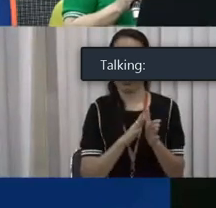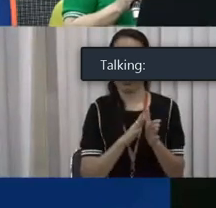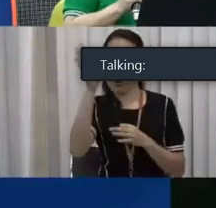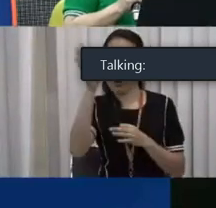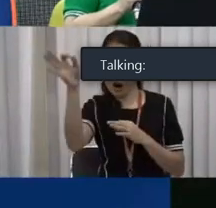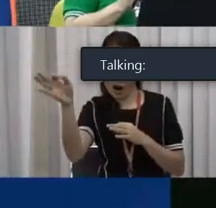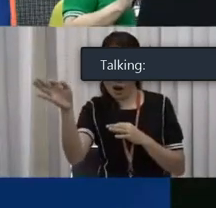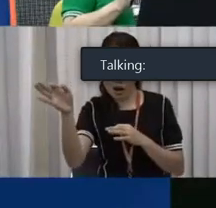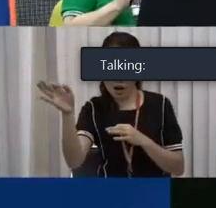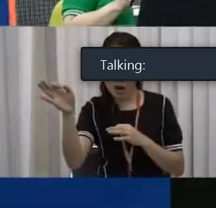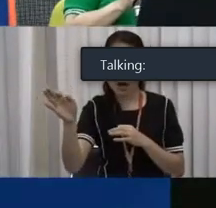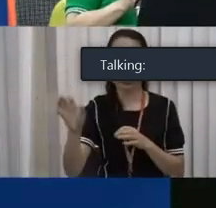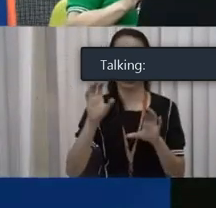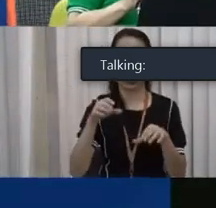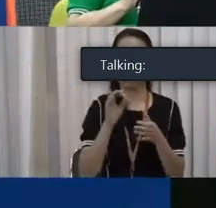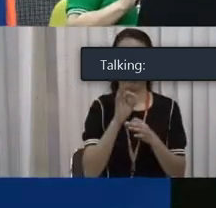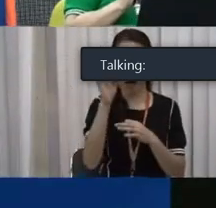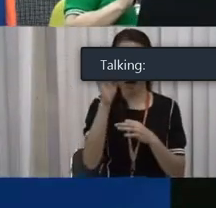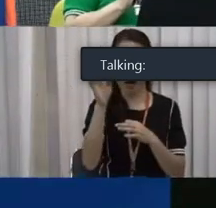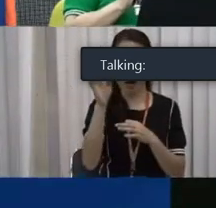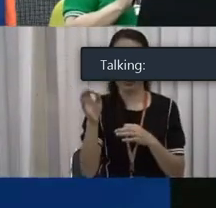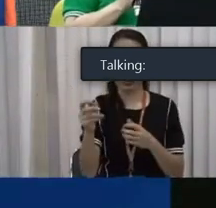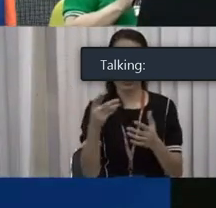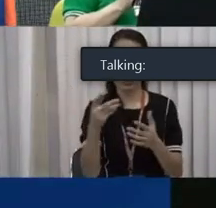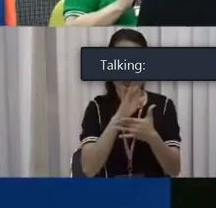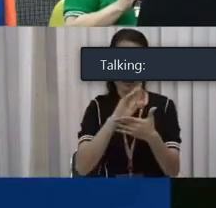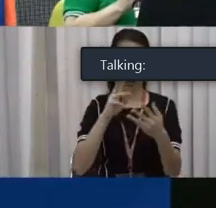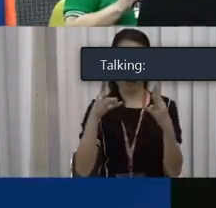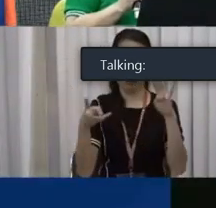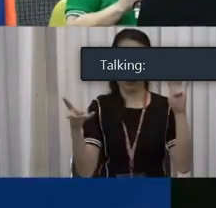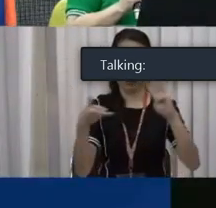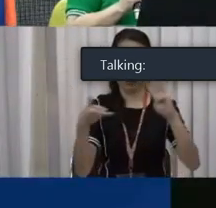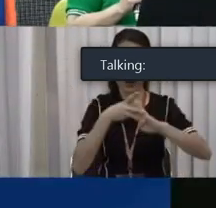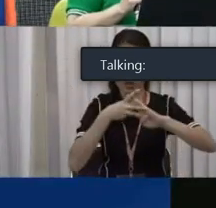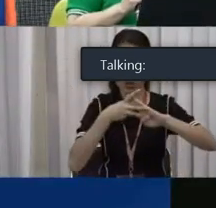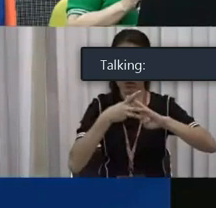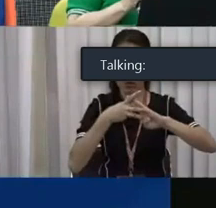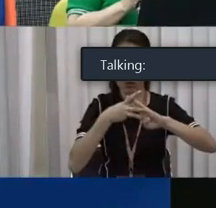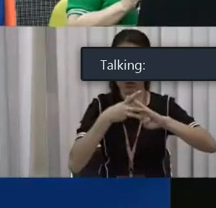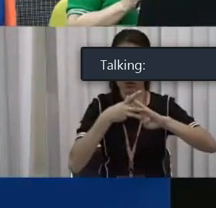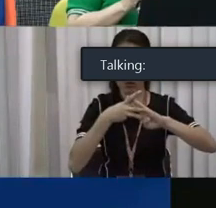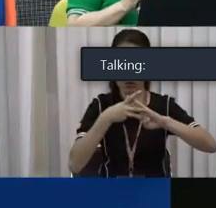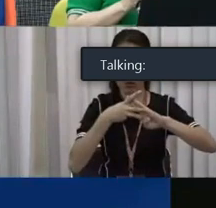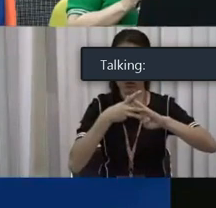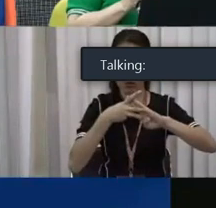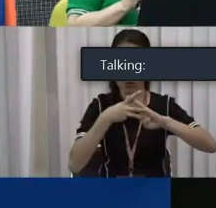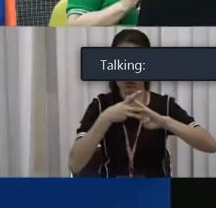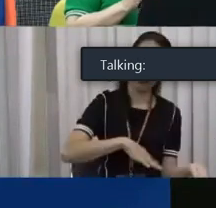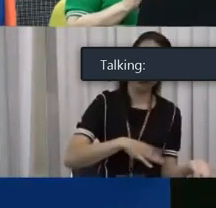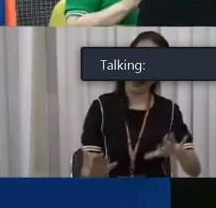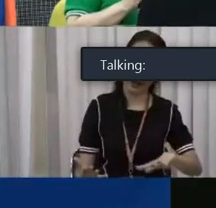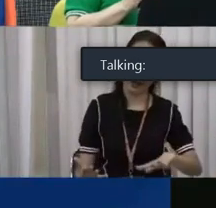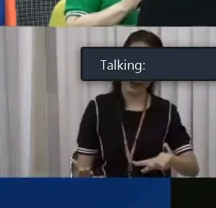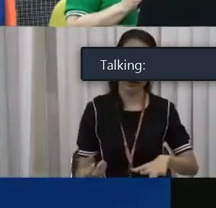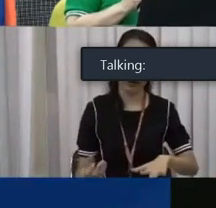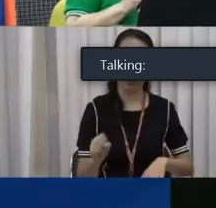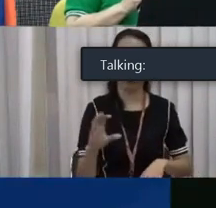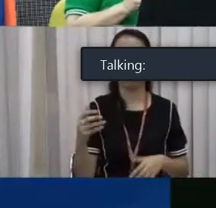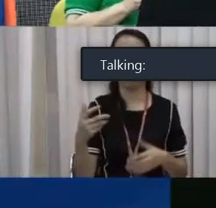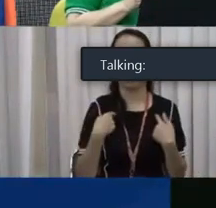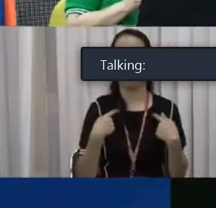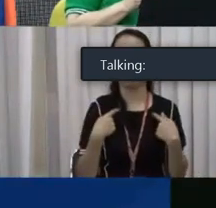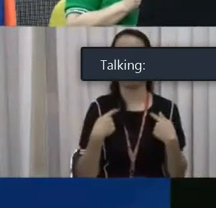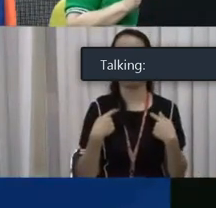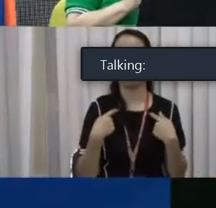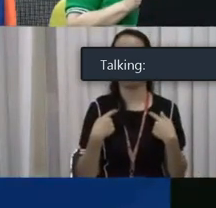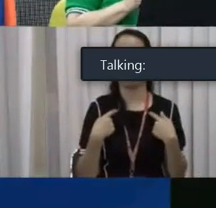nga nagtrabaho sa gawas, na priso, namatay, or naabaron siya gi-adapt.